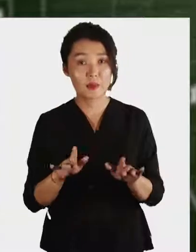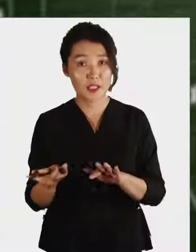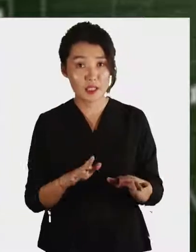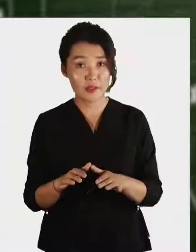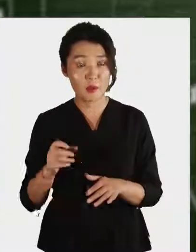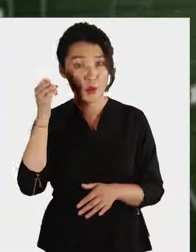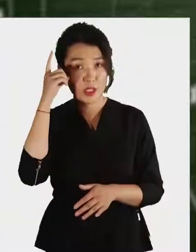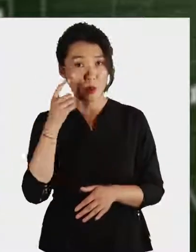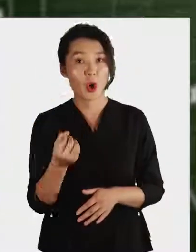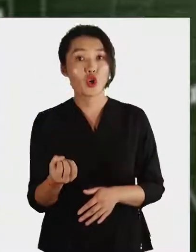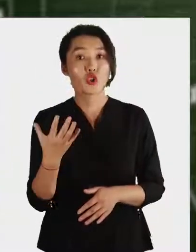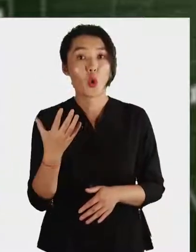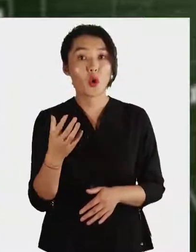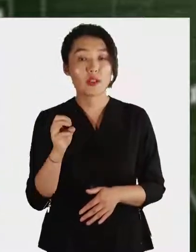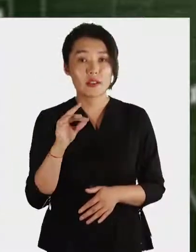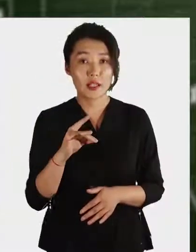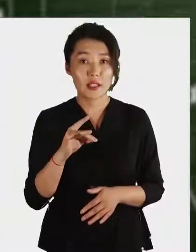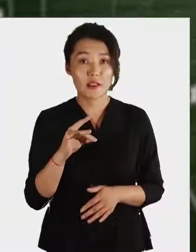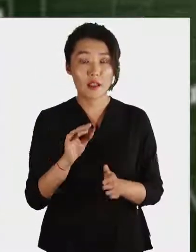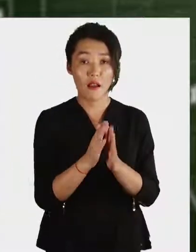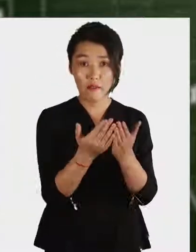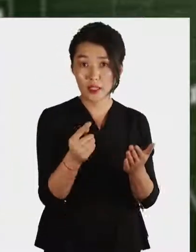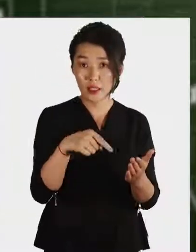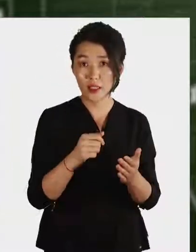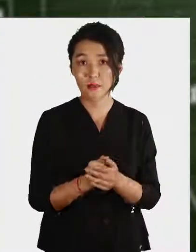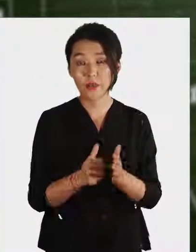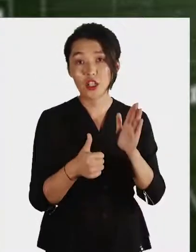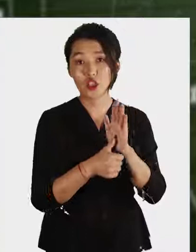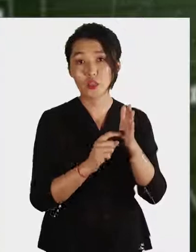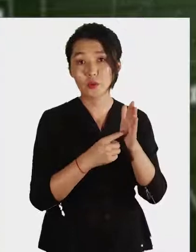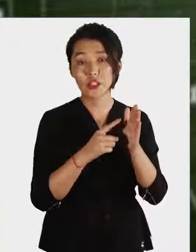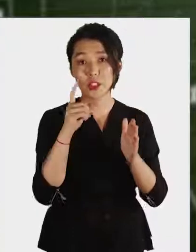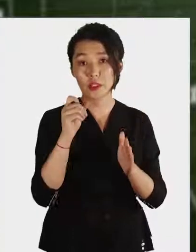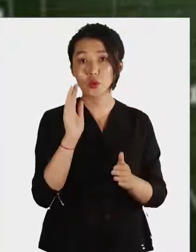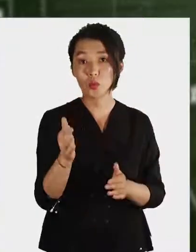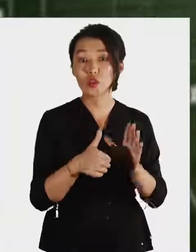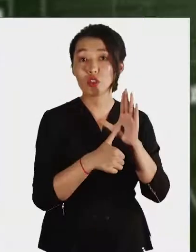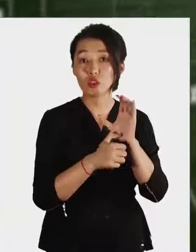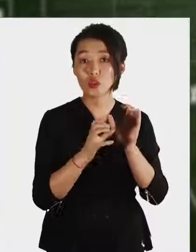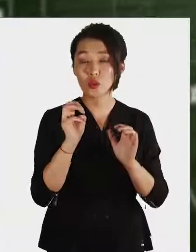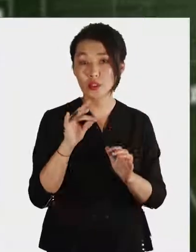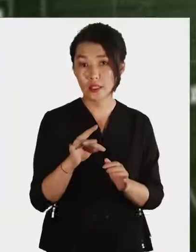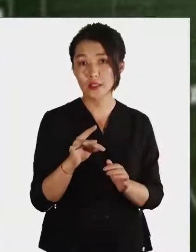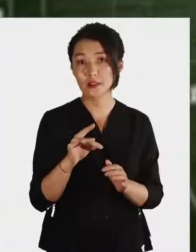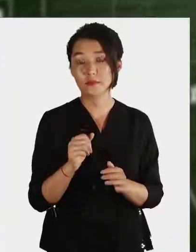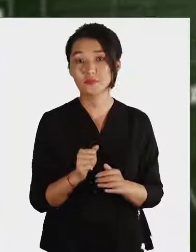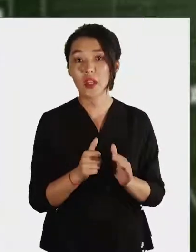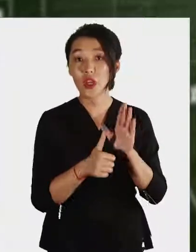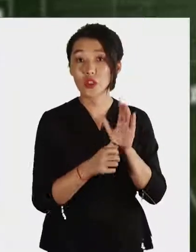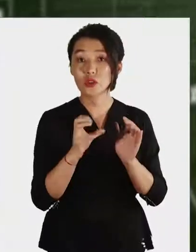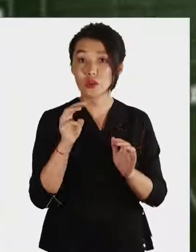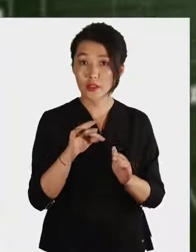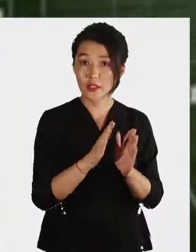узнаем, сколько страниц в самой книге. Мы 6 умножаем на 100 – будет 600. 600 страниц в